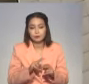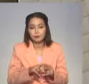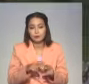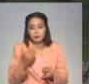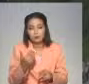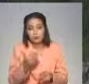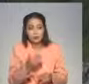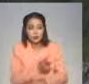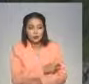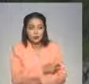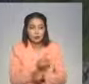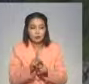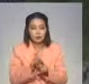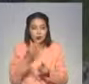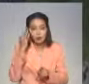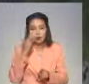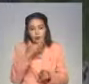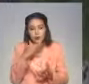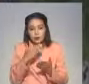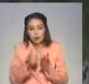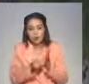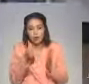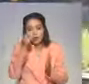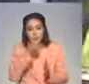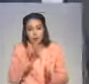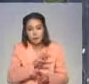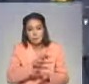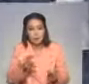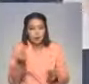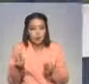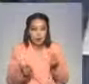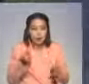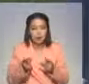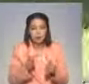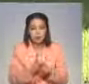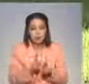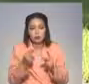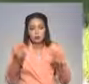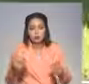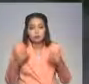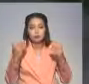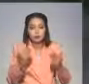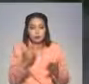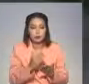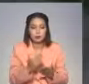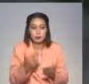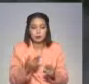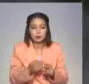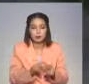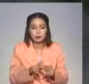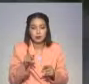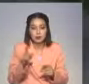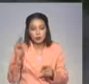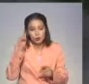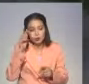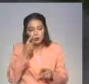емдейтін дәрігер болу да арзан емес қазір. 6 жыл бойы миллиондар төлеп оқитындар үшін баға көтерілді. Енді стоматолог болу үшін жылына